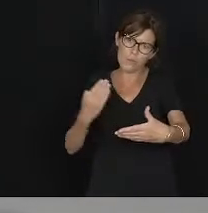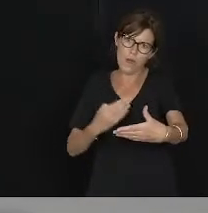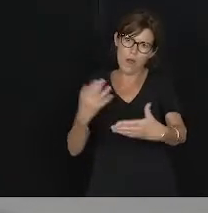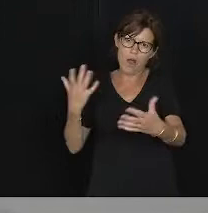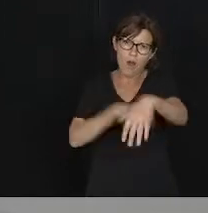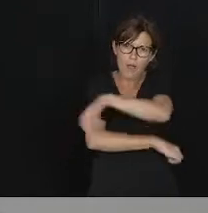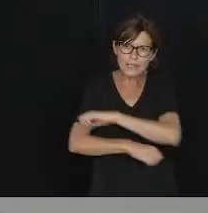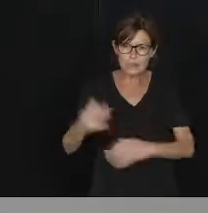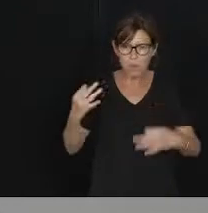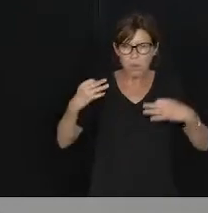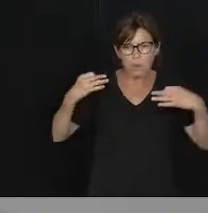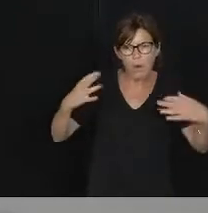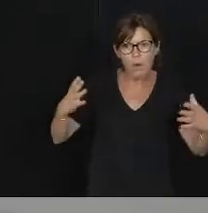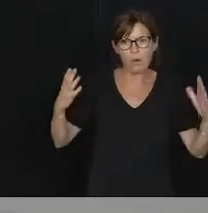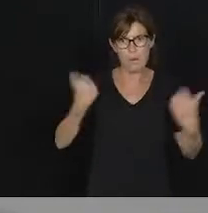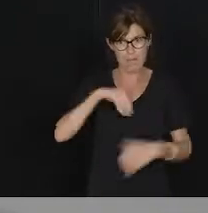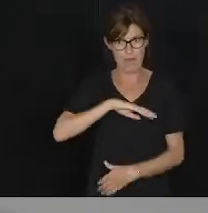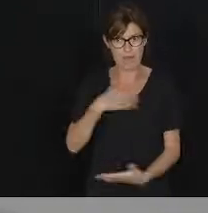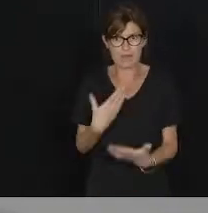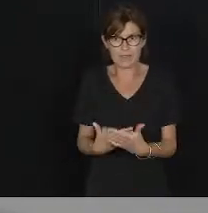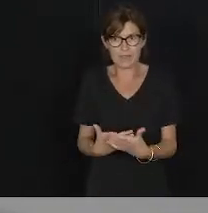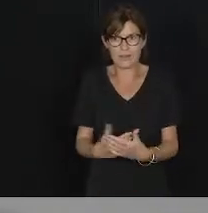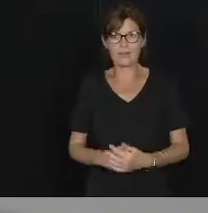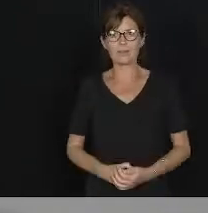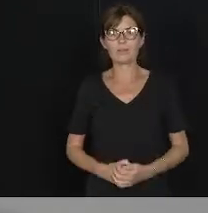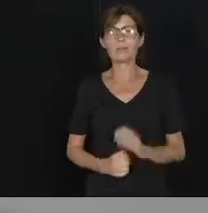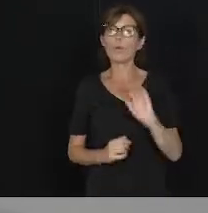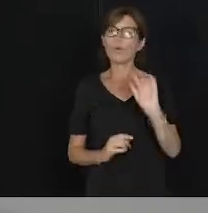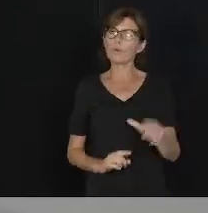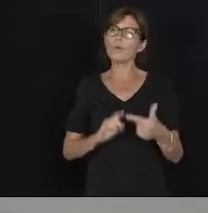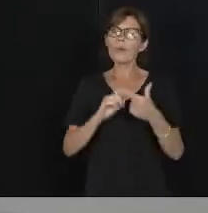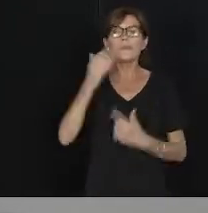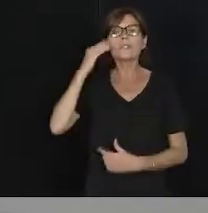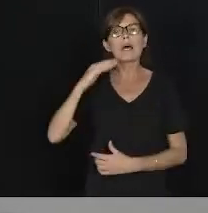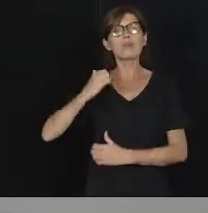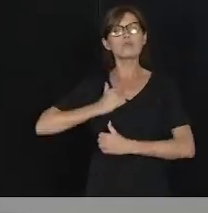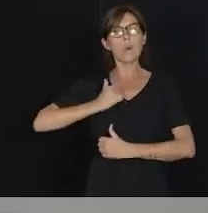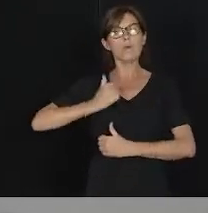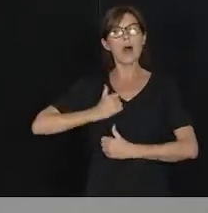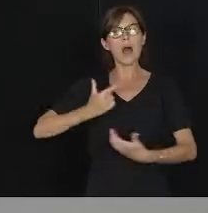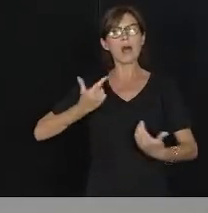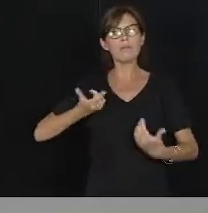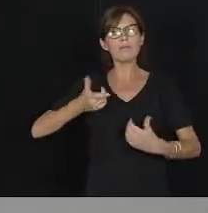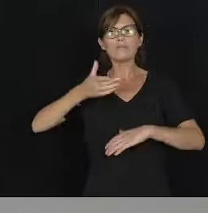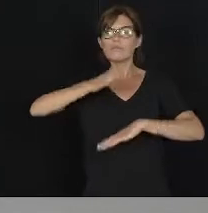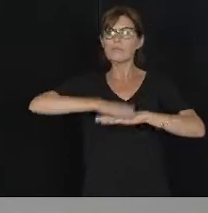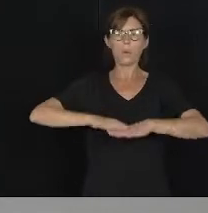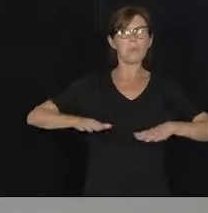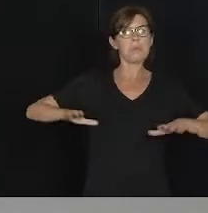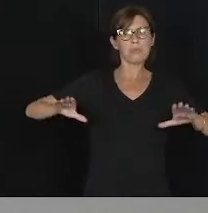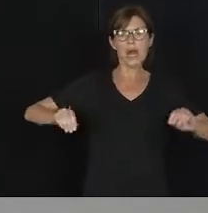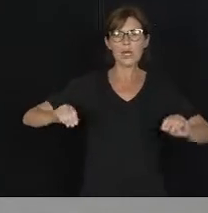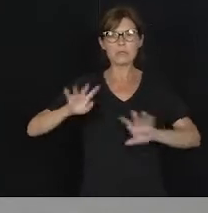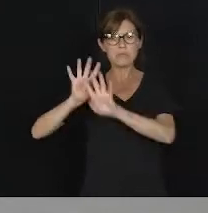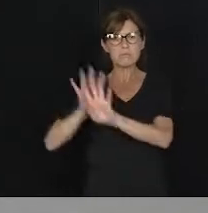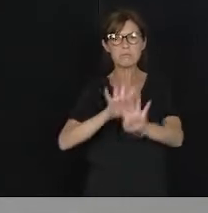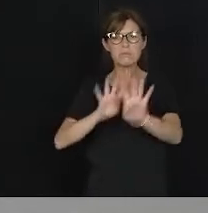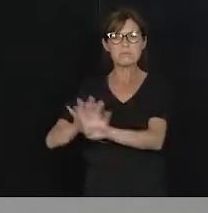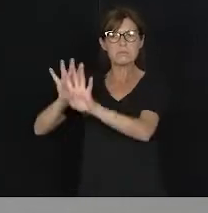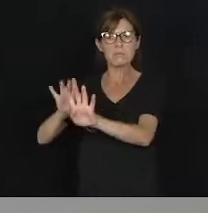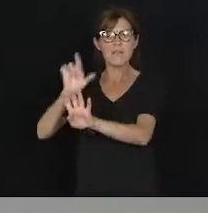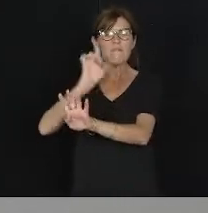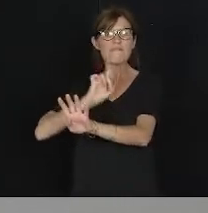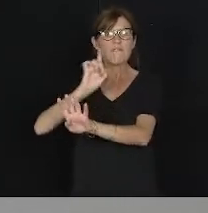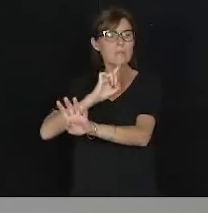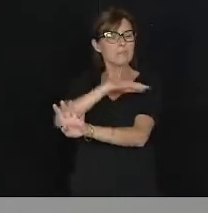autrement ». Second point à présent, on sait que les soldats, évidemment, sur le front et leurs femmes restées à l'arrière, vivent de part et